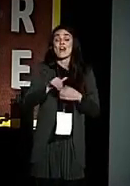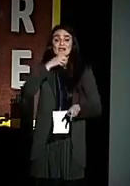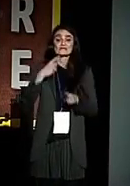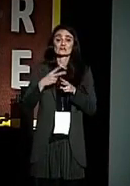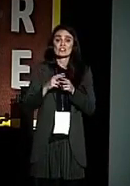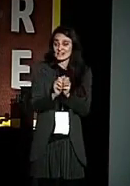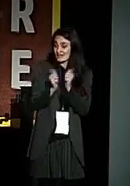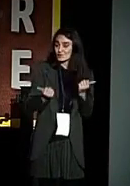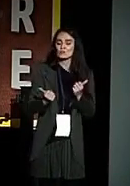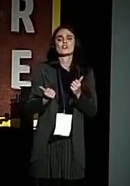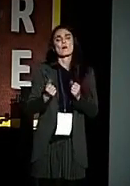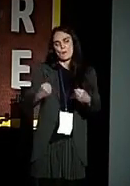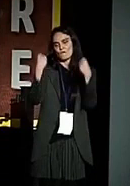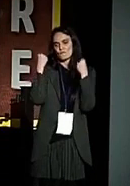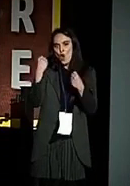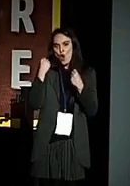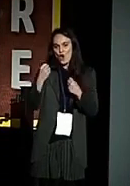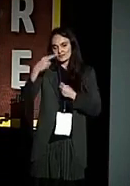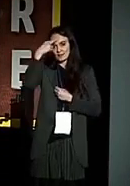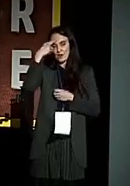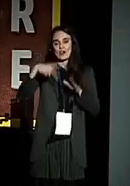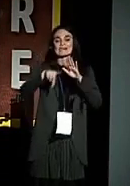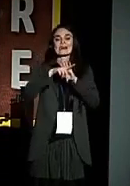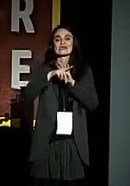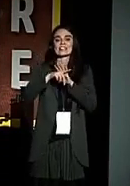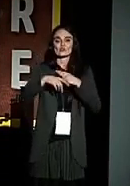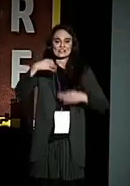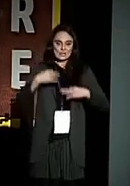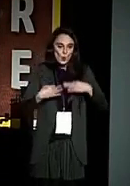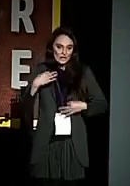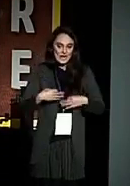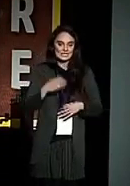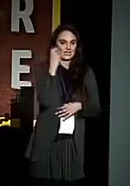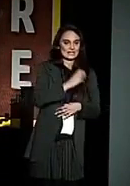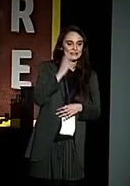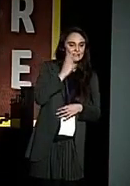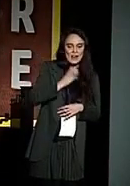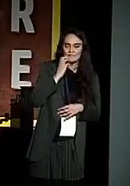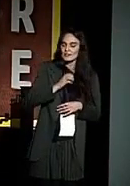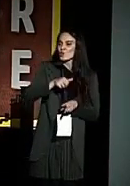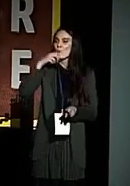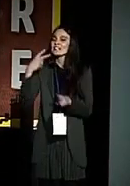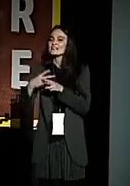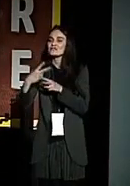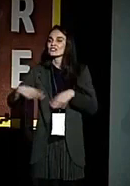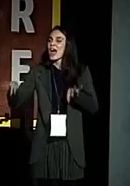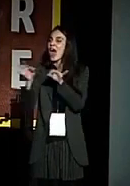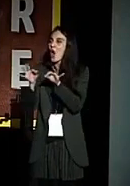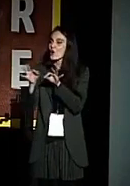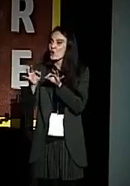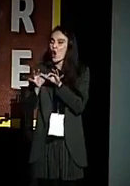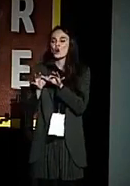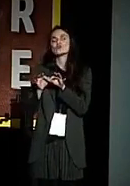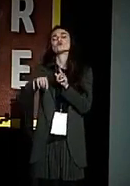stato ricordato sui decreti cosiddetti sicurezza di Salvini, la necessità di raggiungere un accordo e produrre degli